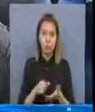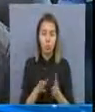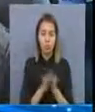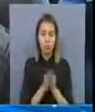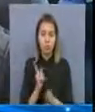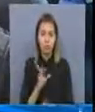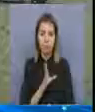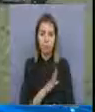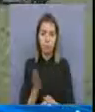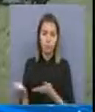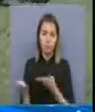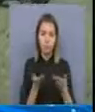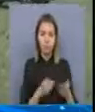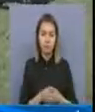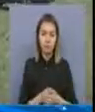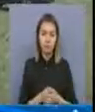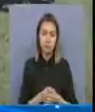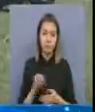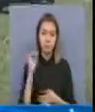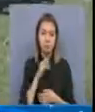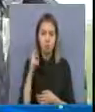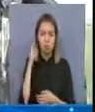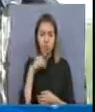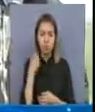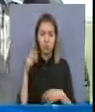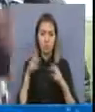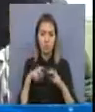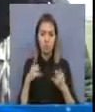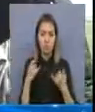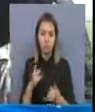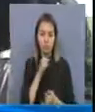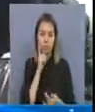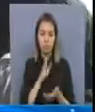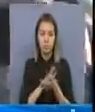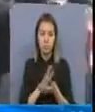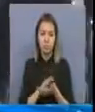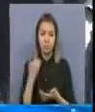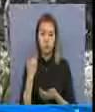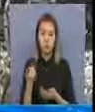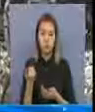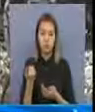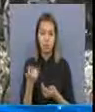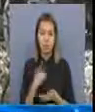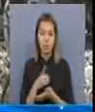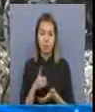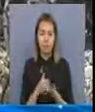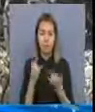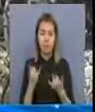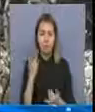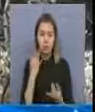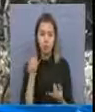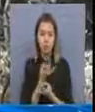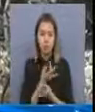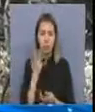біріктіру, бірлікке шақыру. Атақоныстың терең тарихын зерделеп, зерттеп, бүгінгі жастарға таныту аға буын алдындағы абыройлы міндет. Себебі ұлт